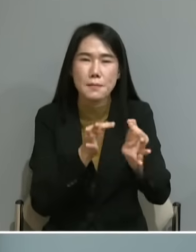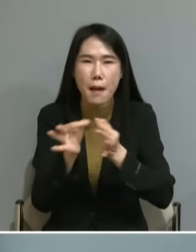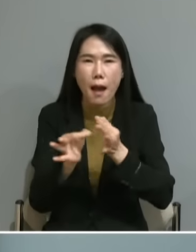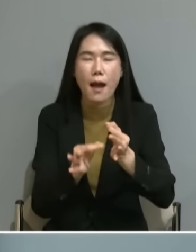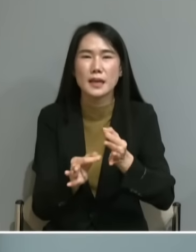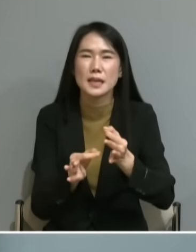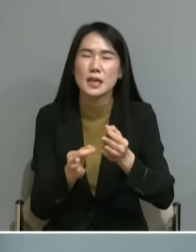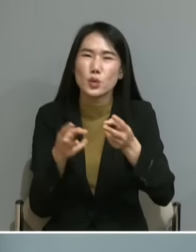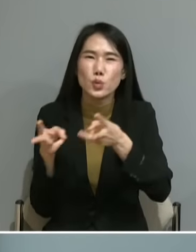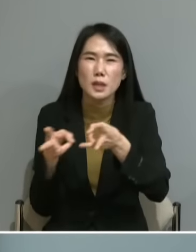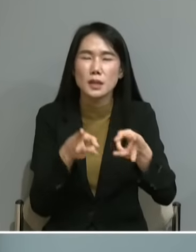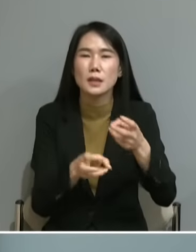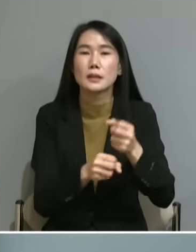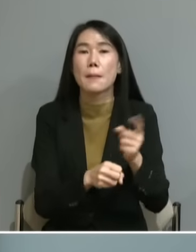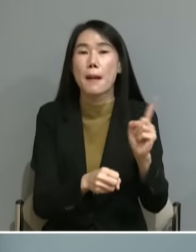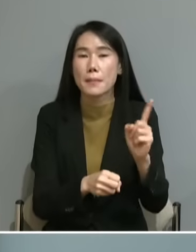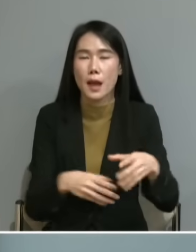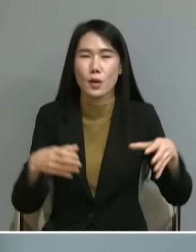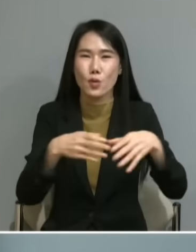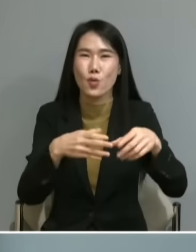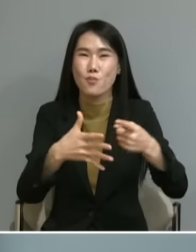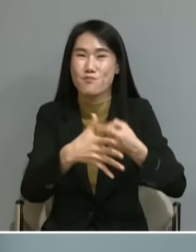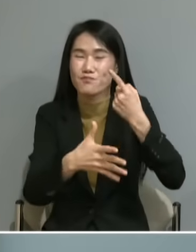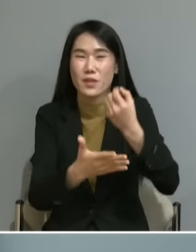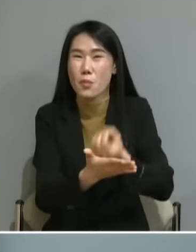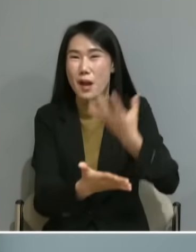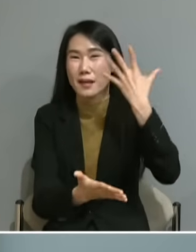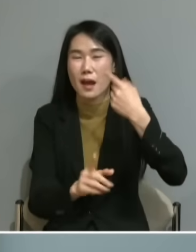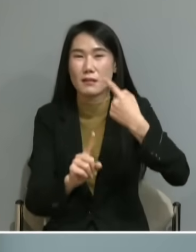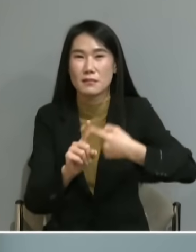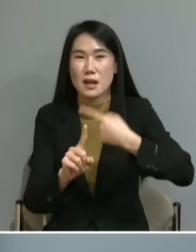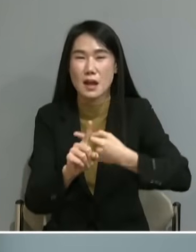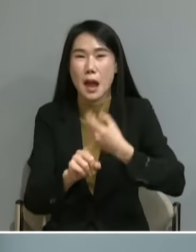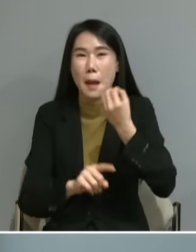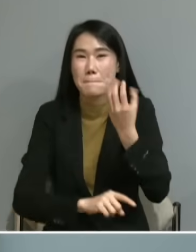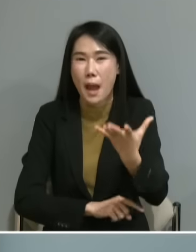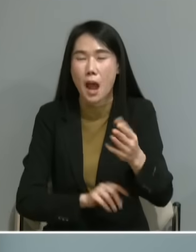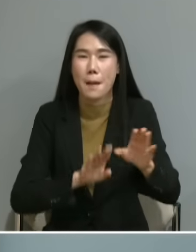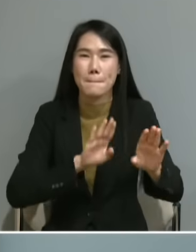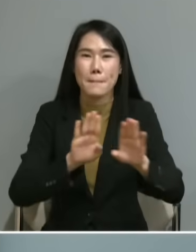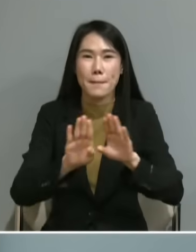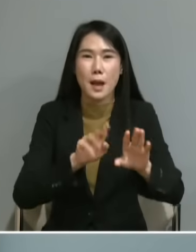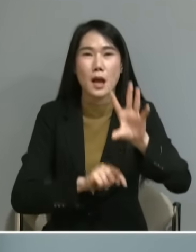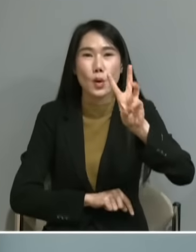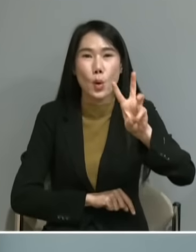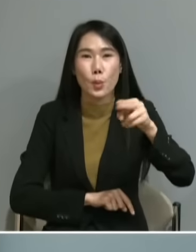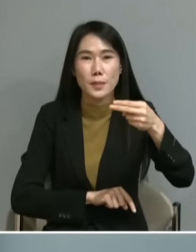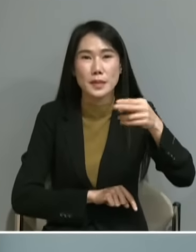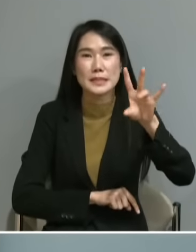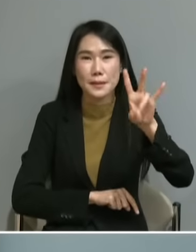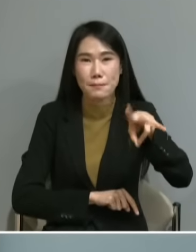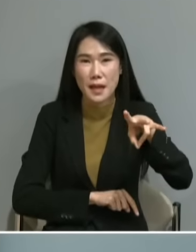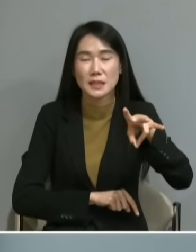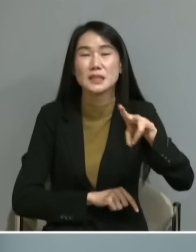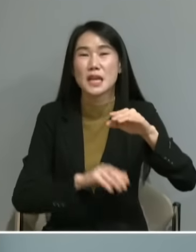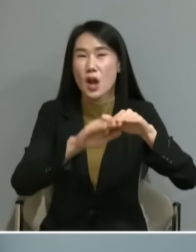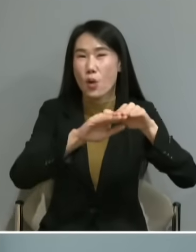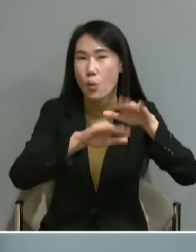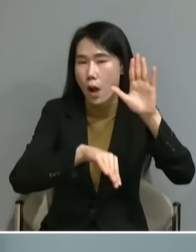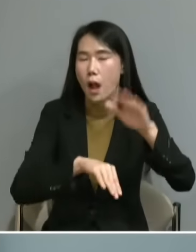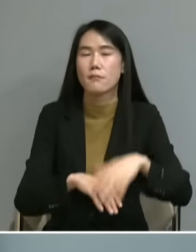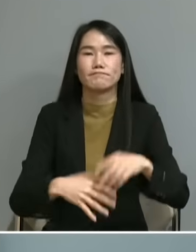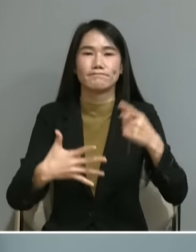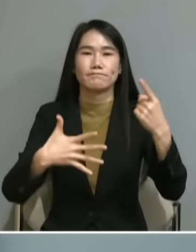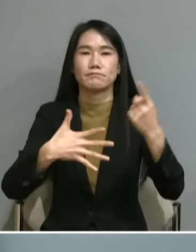าได้อย่างไรนะครับคนที่มีรายได้กลุ่มบนสุดเนี่ยจะมีเงินเดือนเฉลี่ยอยู่ที่ 67,000 บาทครับเราจึงตั